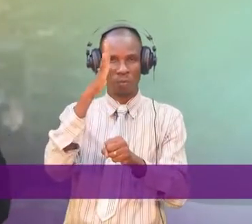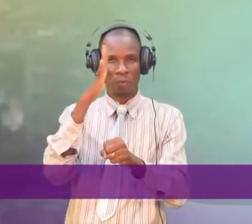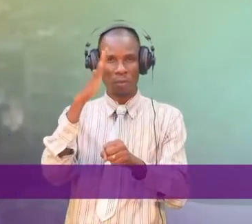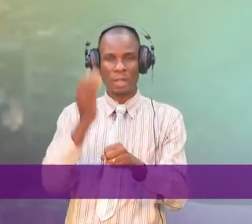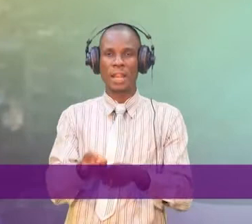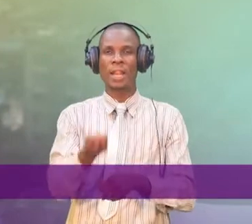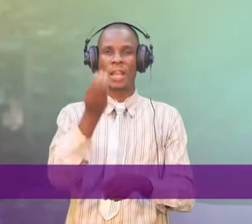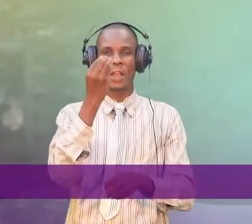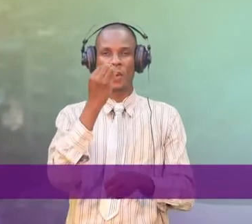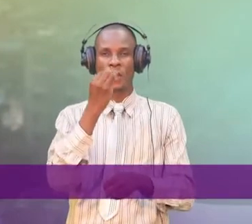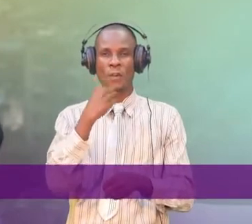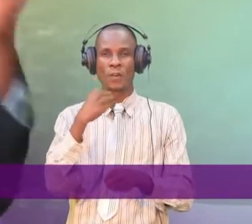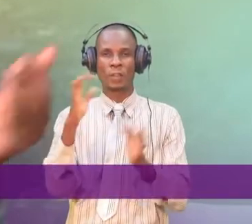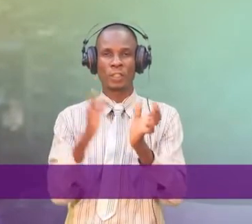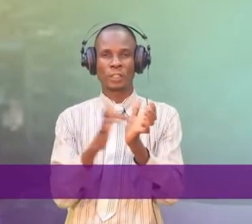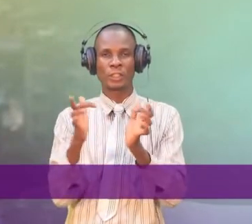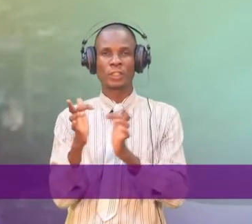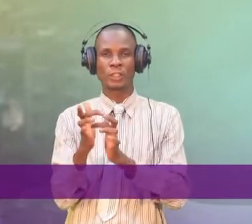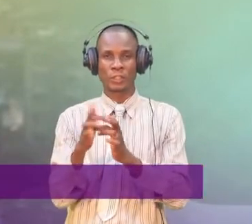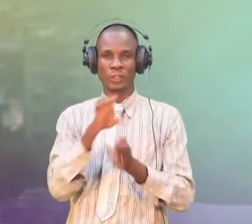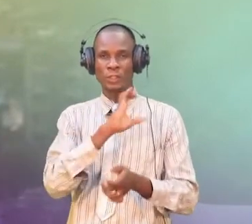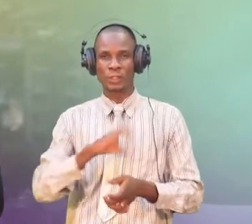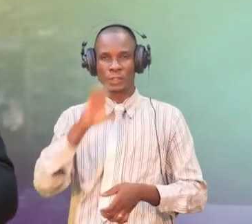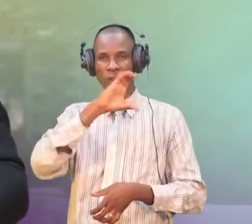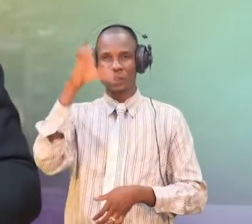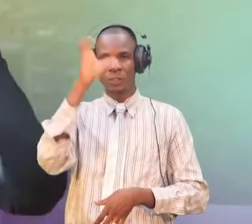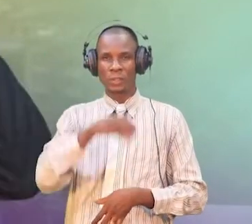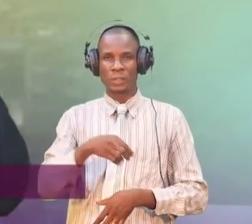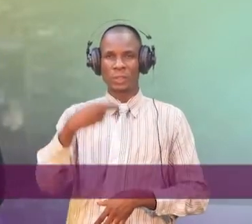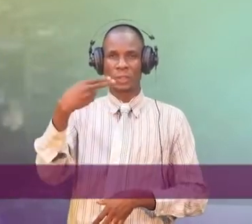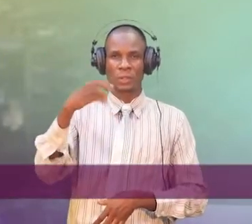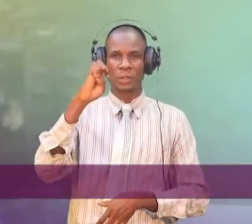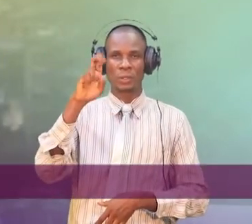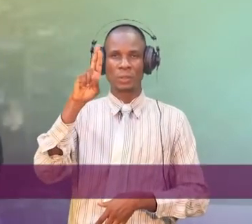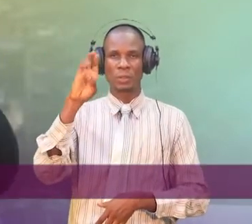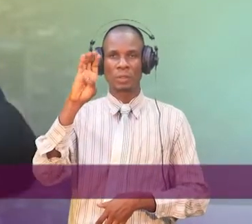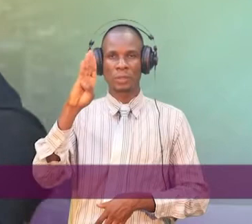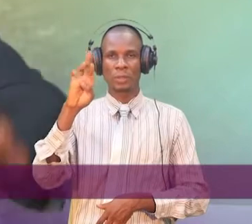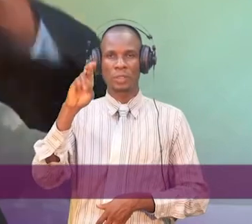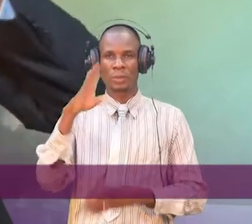ya lobiko oyo ezali kosilisa penda likambo ya lisumu mpe ya liwa na mobimba na yango.